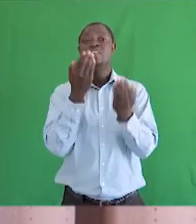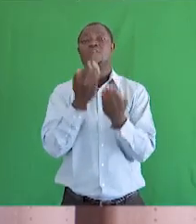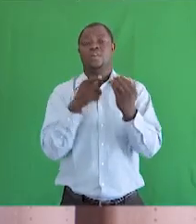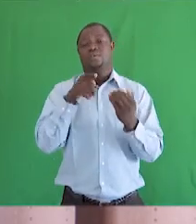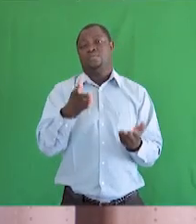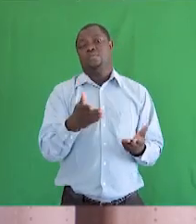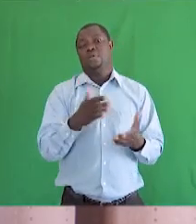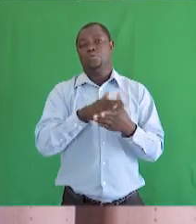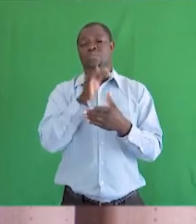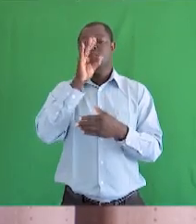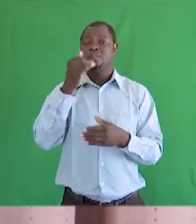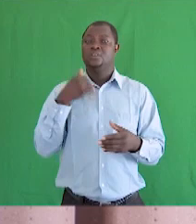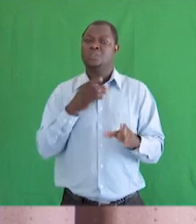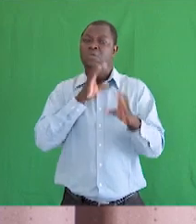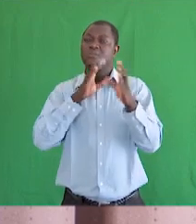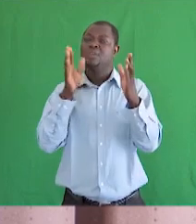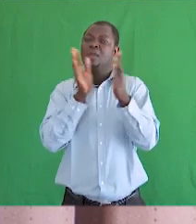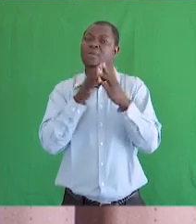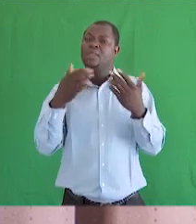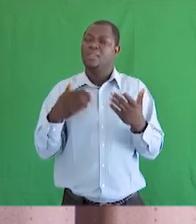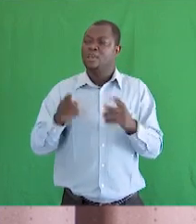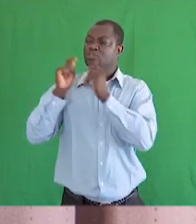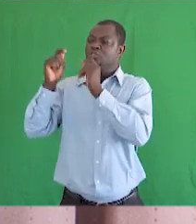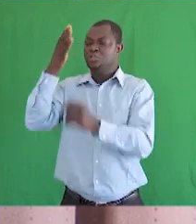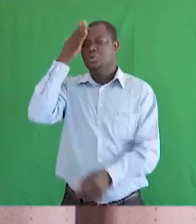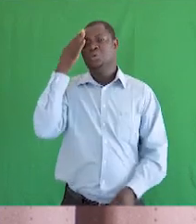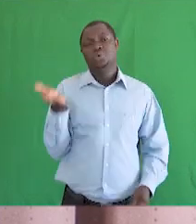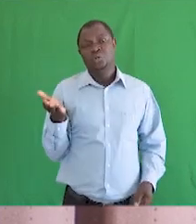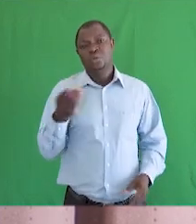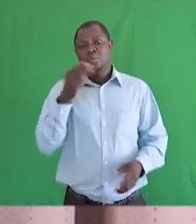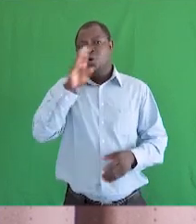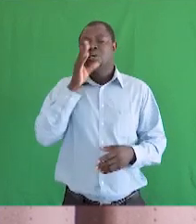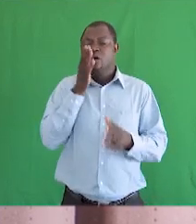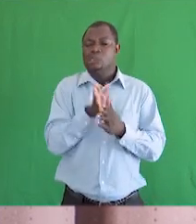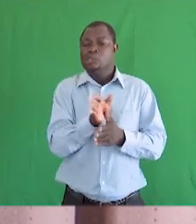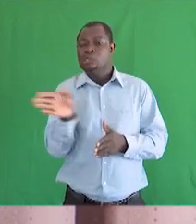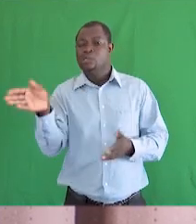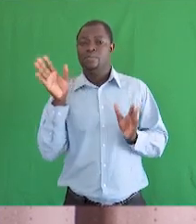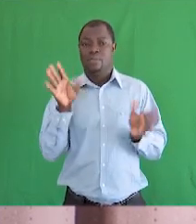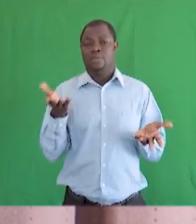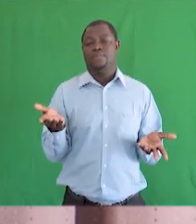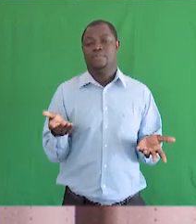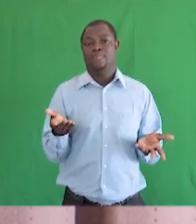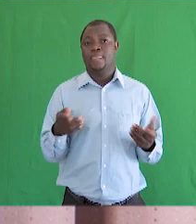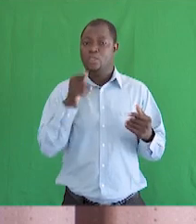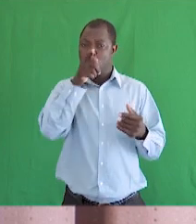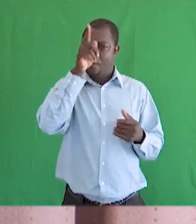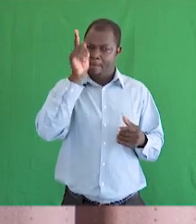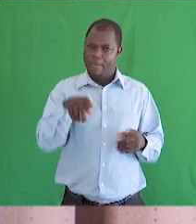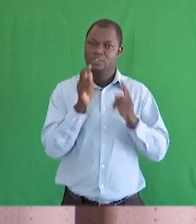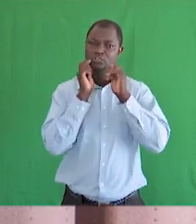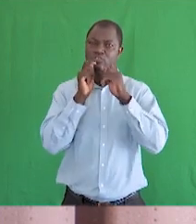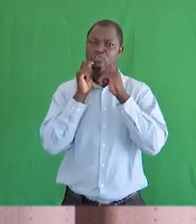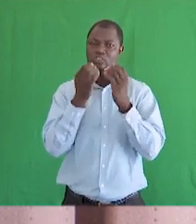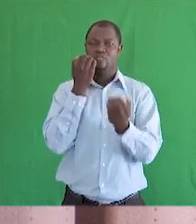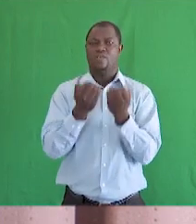tikarega kutaura navo vanozotaura navo vanotaura navo vasingavaudze zvinhu zvechokwadi saka ngativadzidzisei